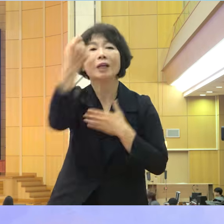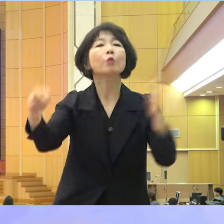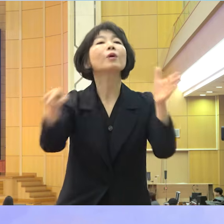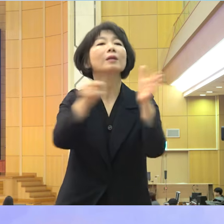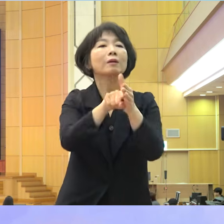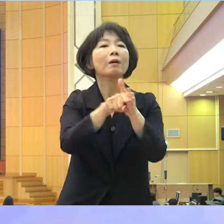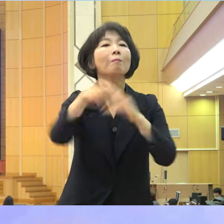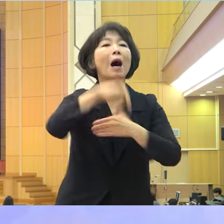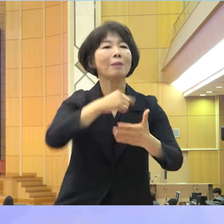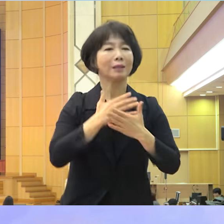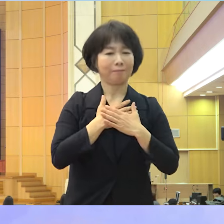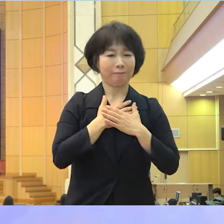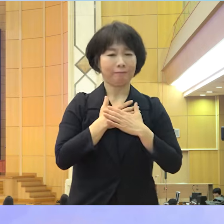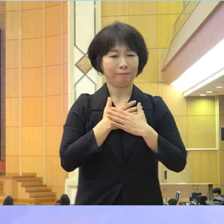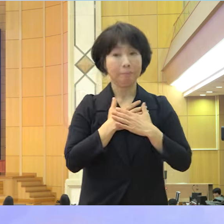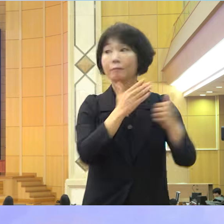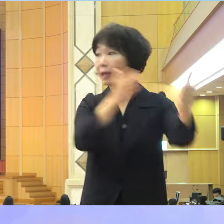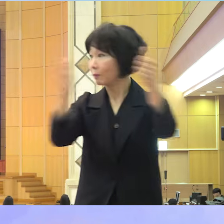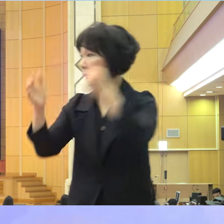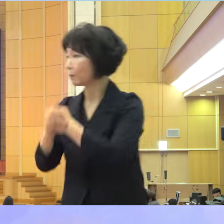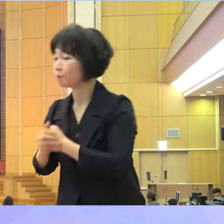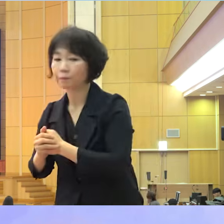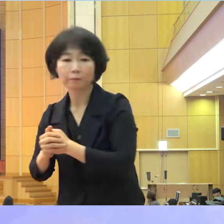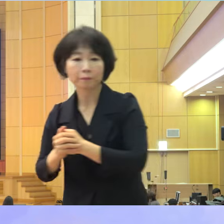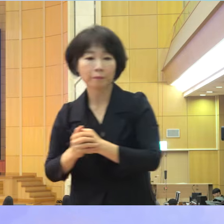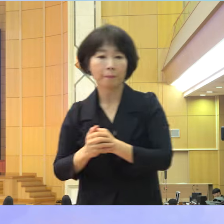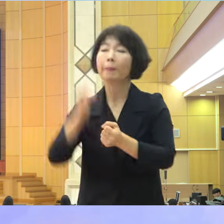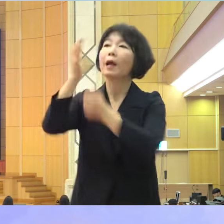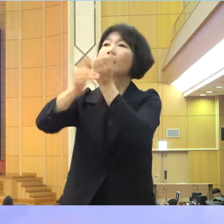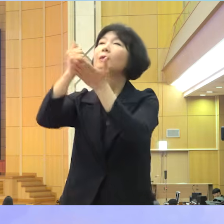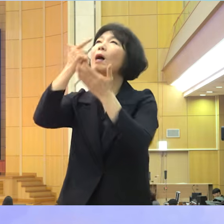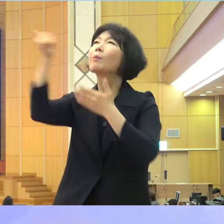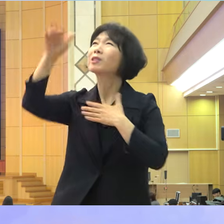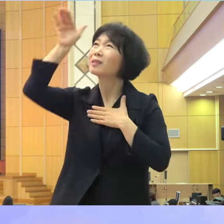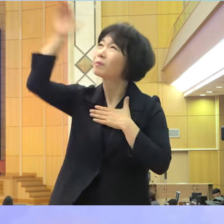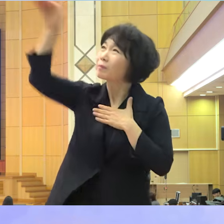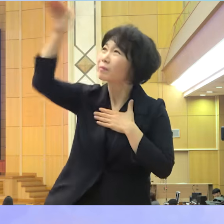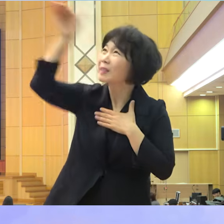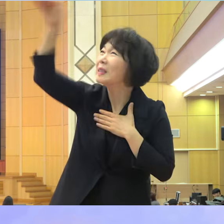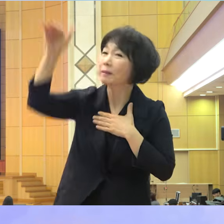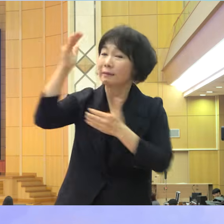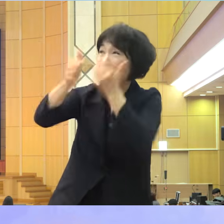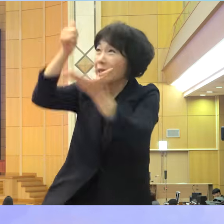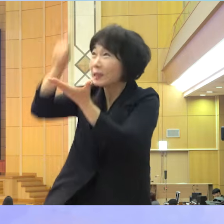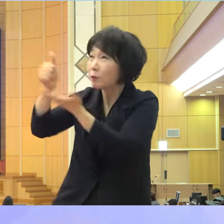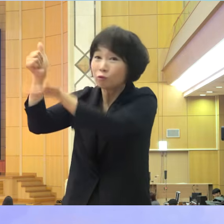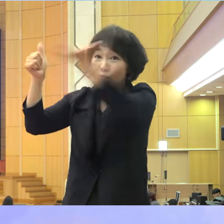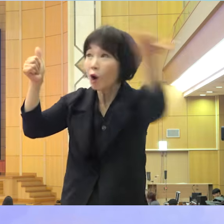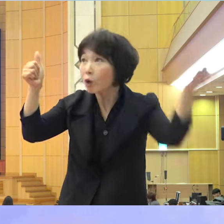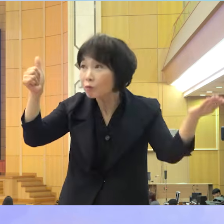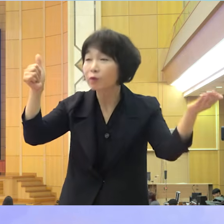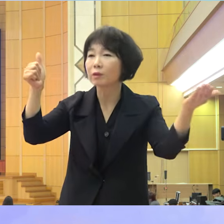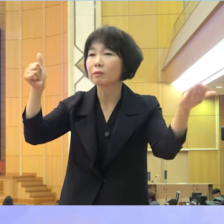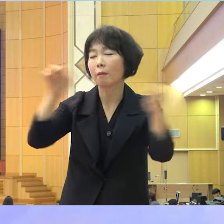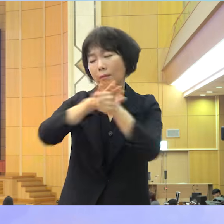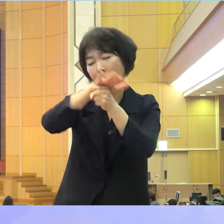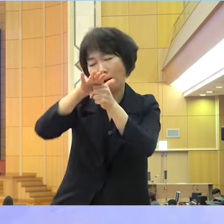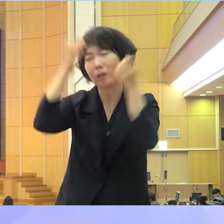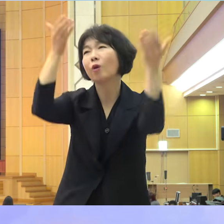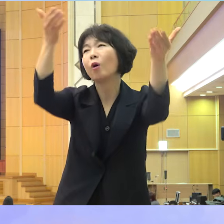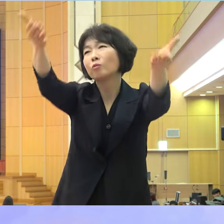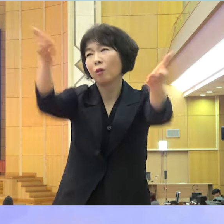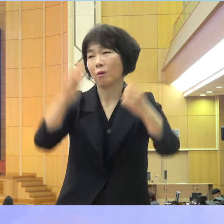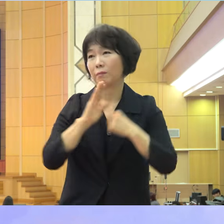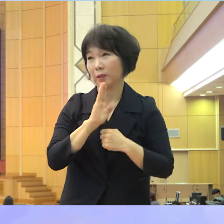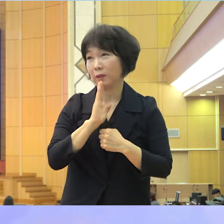그런 자는 가슴에 손을 얹기를 바랍니다. 하나님 아버지, 하나님은 우리를